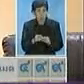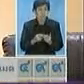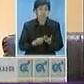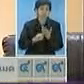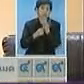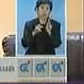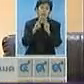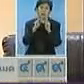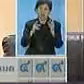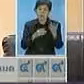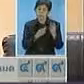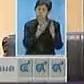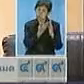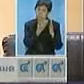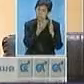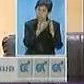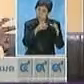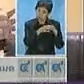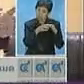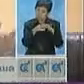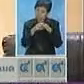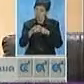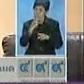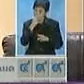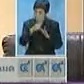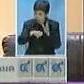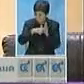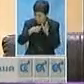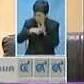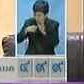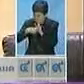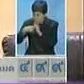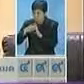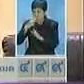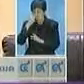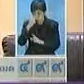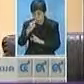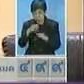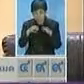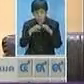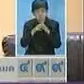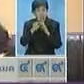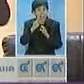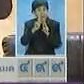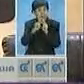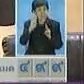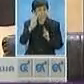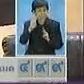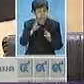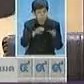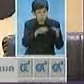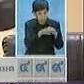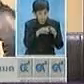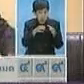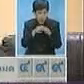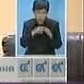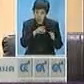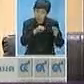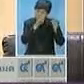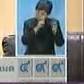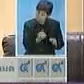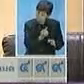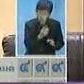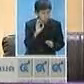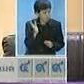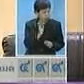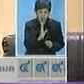กรรมการ4ชุดเขาดูมีเหตุมีผลคณะกรรมการ4ชุดชุด1ชุดใดตัดสินได้ไหมไม่ได้